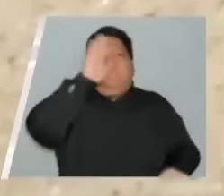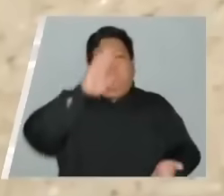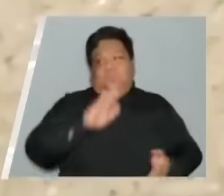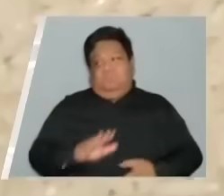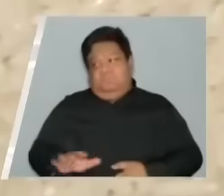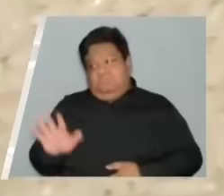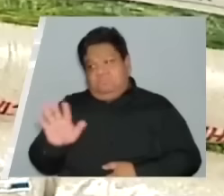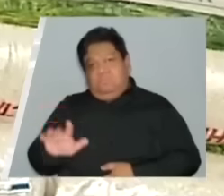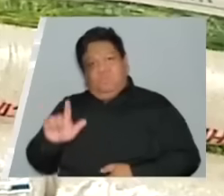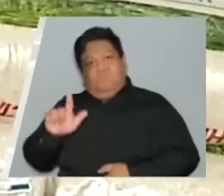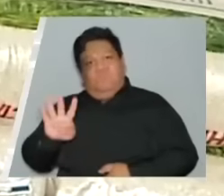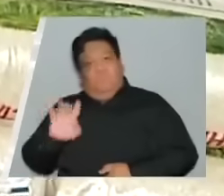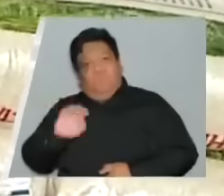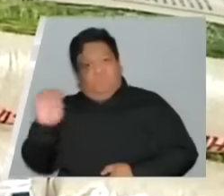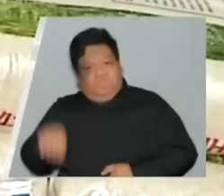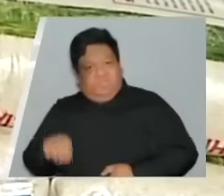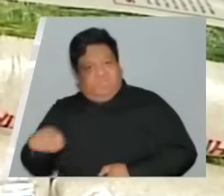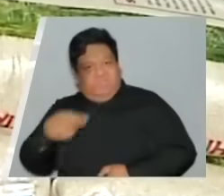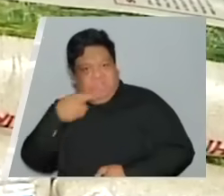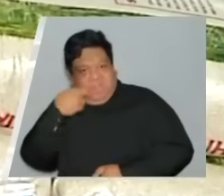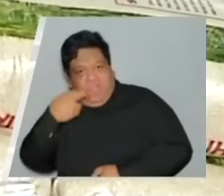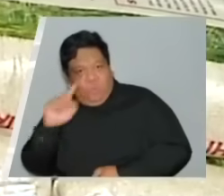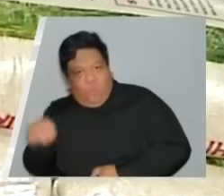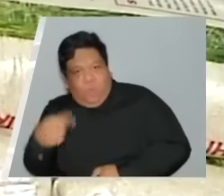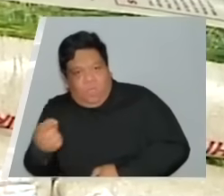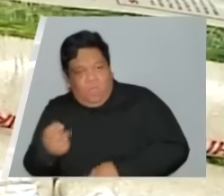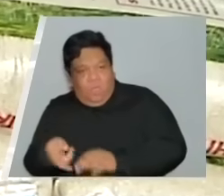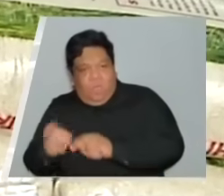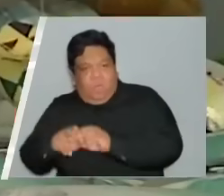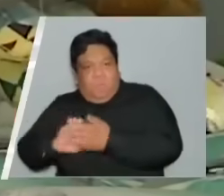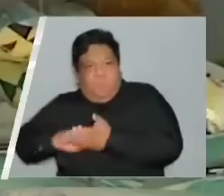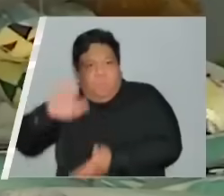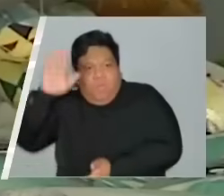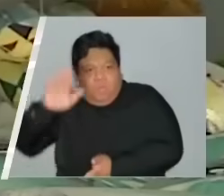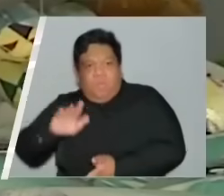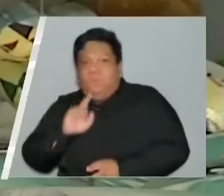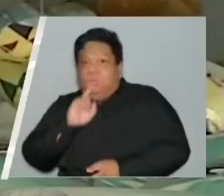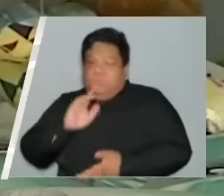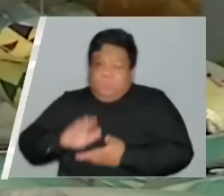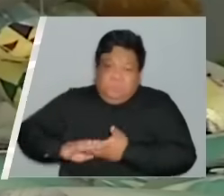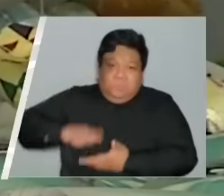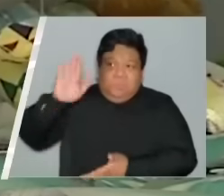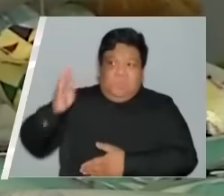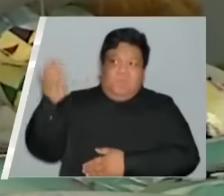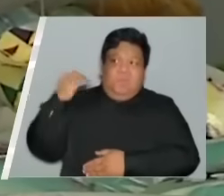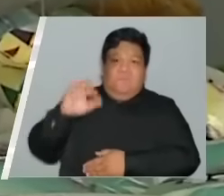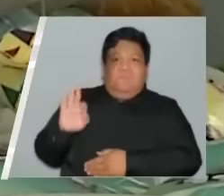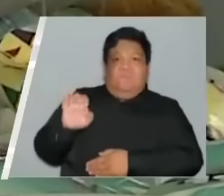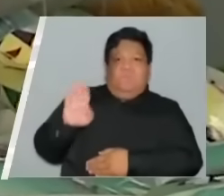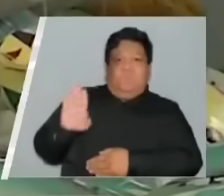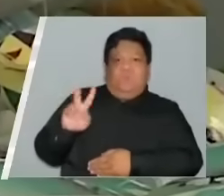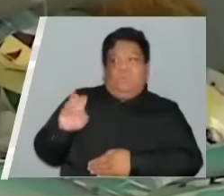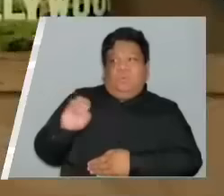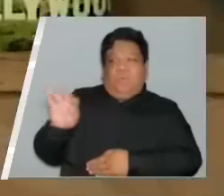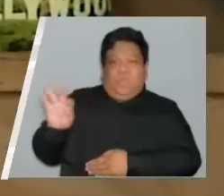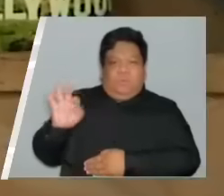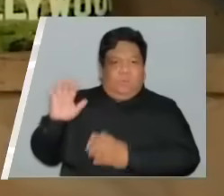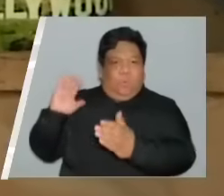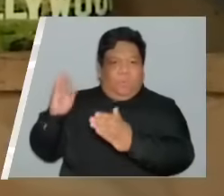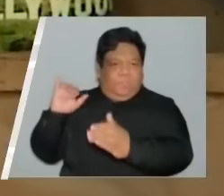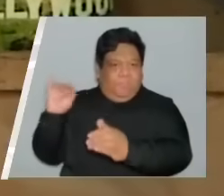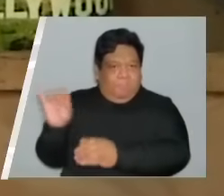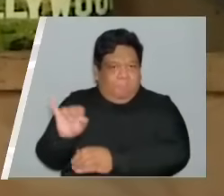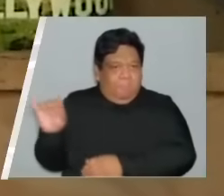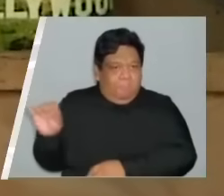Marso. Halos abutan ang all-time high ng pagmahal ng bigas noong February 2009. Paliwanag ng DA, mukhang mabilis ang